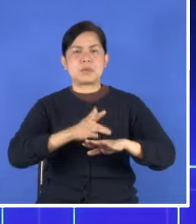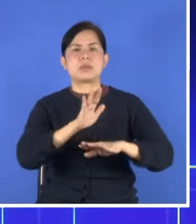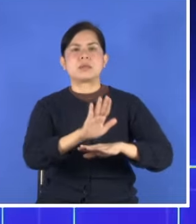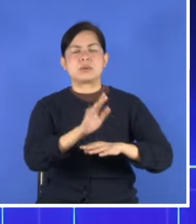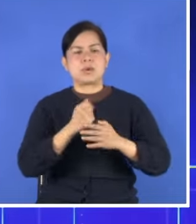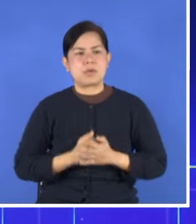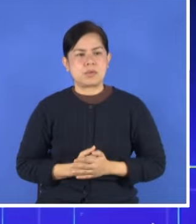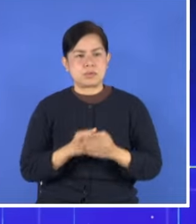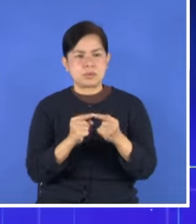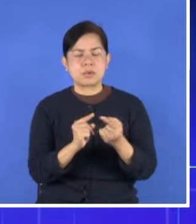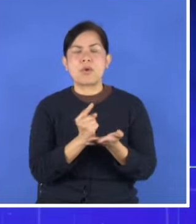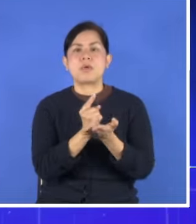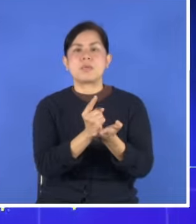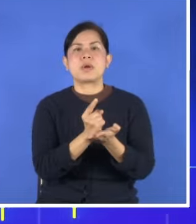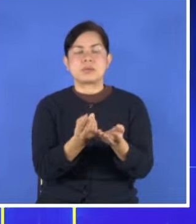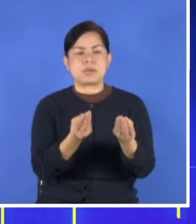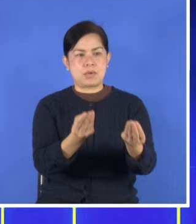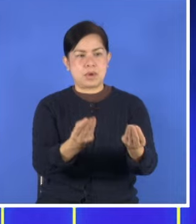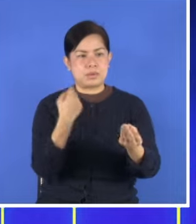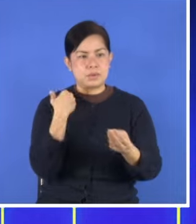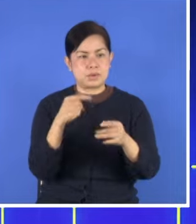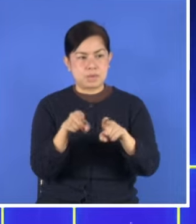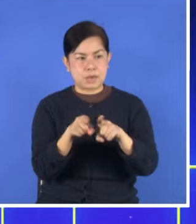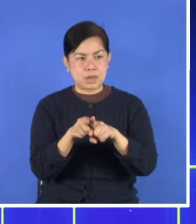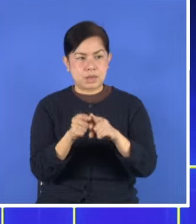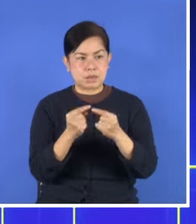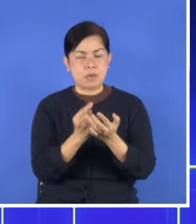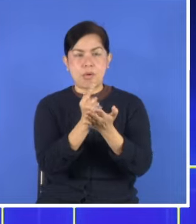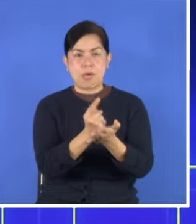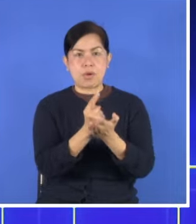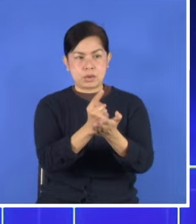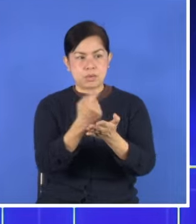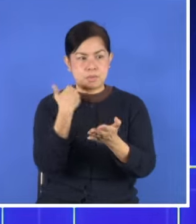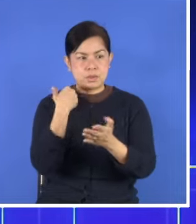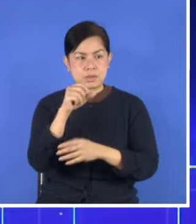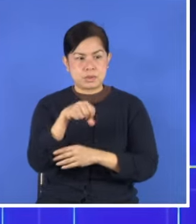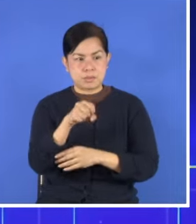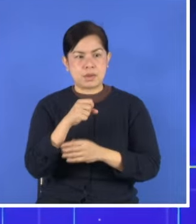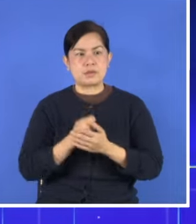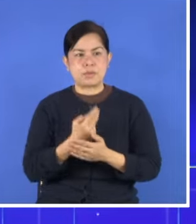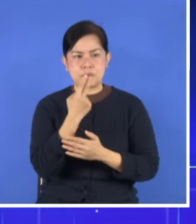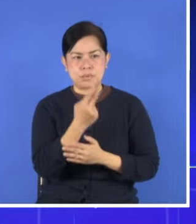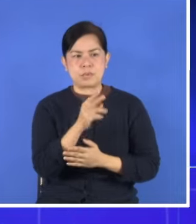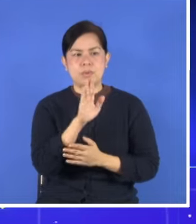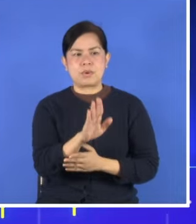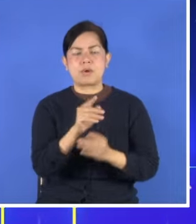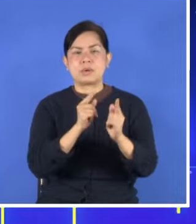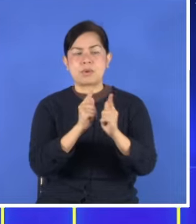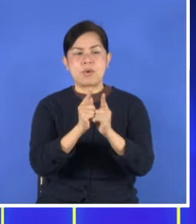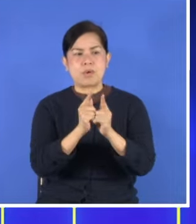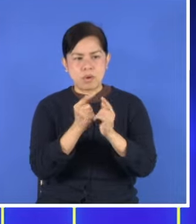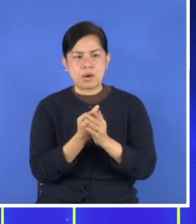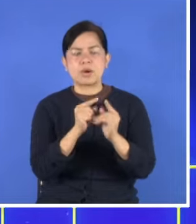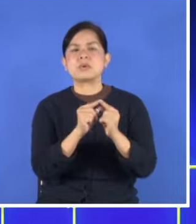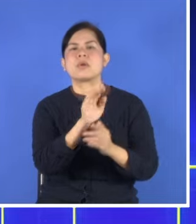ผาสาทลอยเคราะห์เหมือนลอยกระทงมยใช่มั้ยแต่เขาเรียกผาสาทที่เลยเาเรียกผาสาทเหมือนรอยกระทง